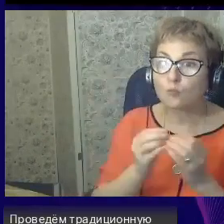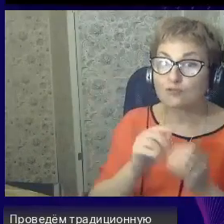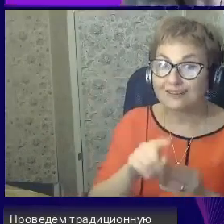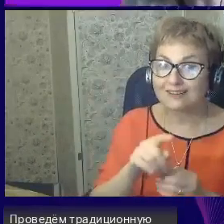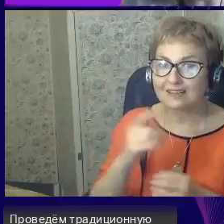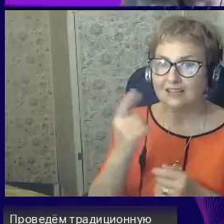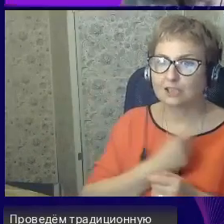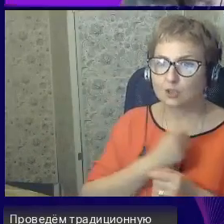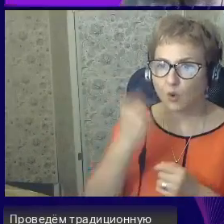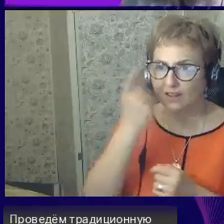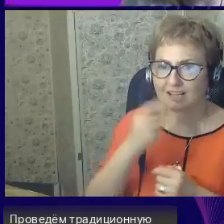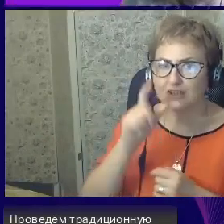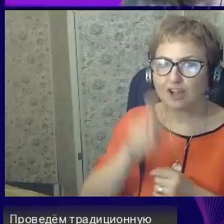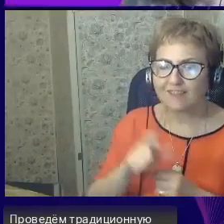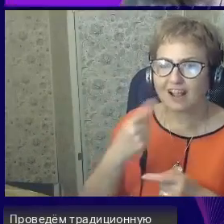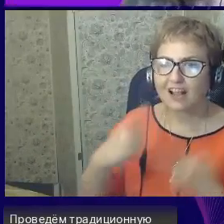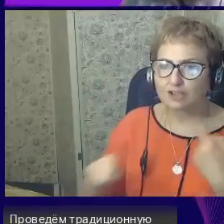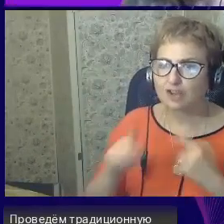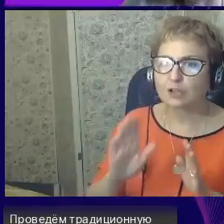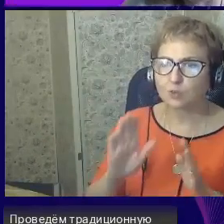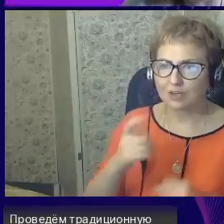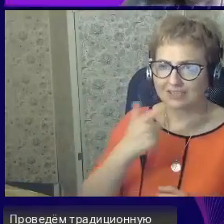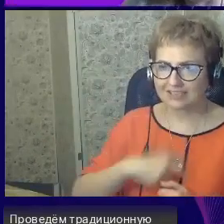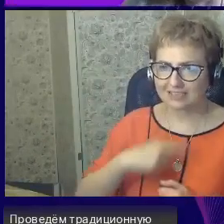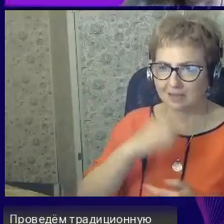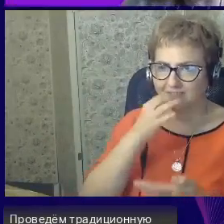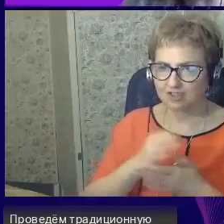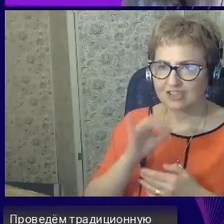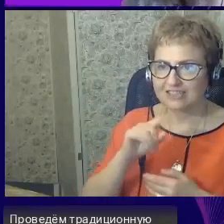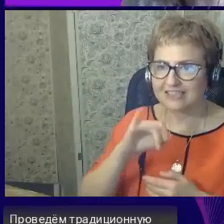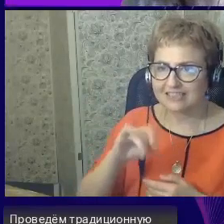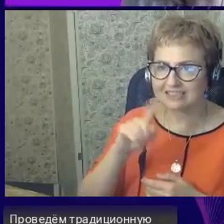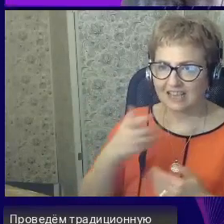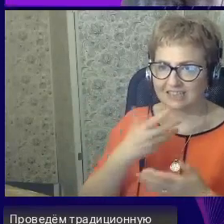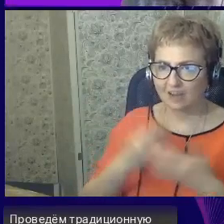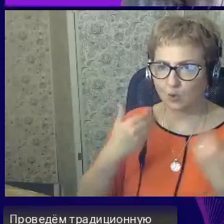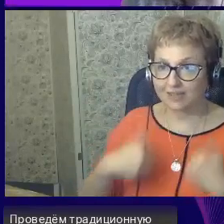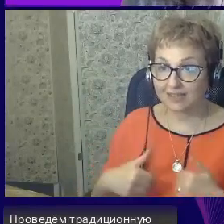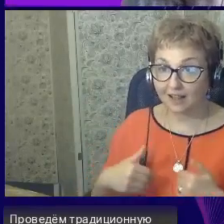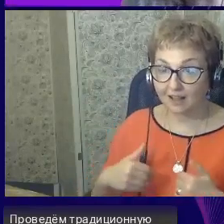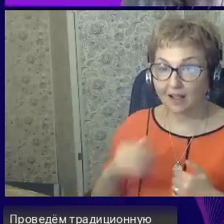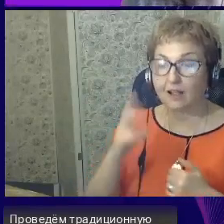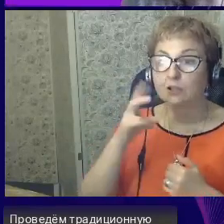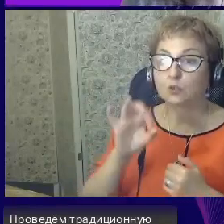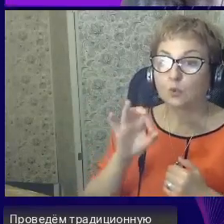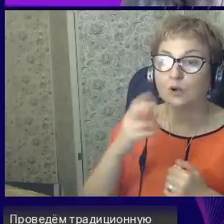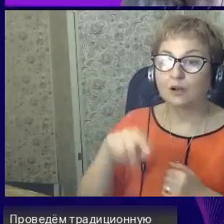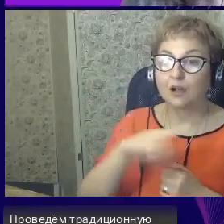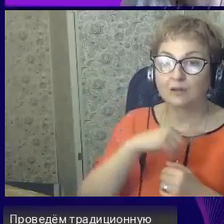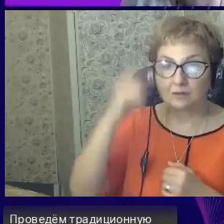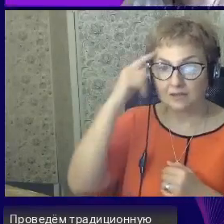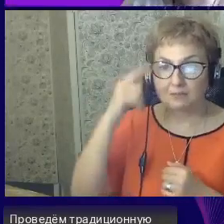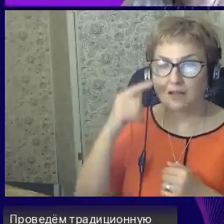общее? Человек отвечает в данном случае только за себя и за свое тело. Вот. Но, как